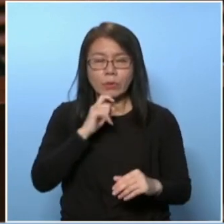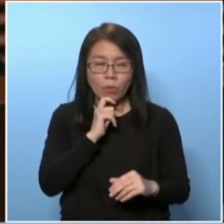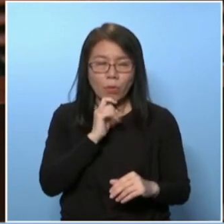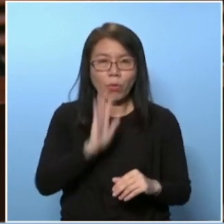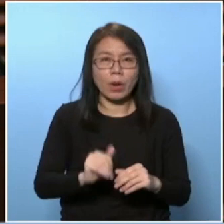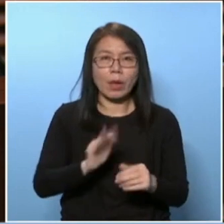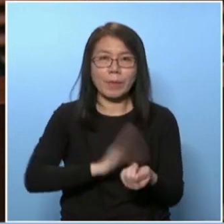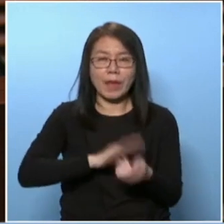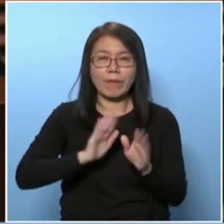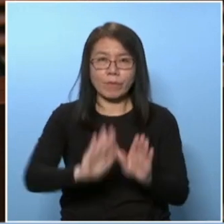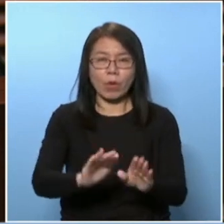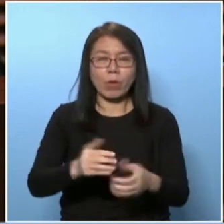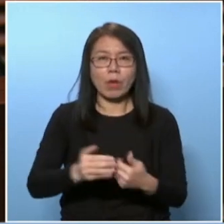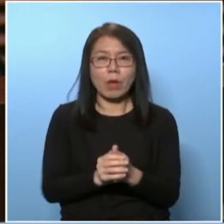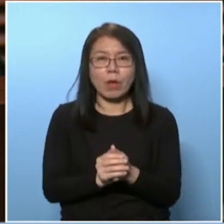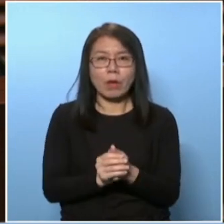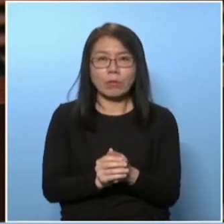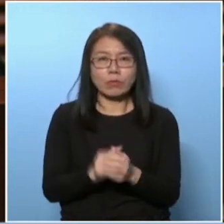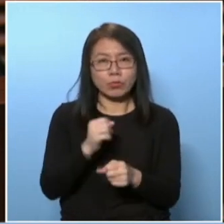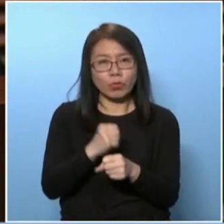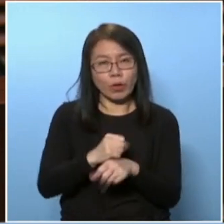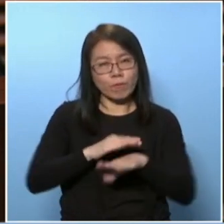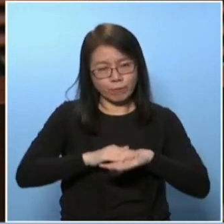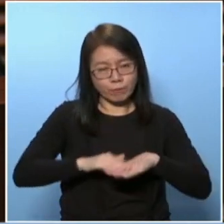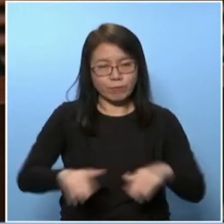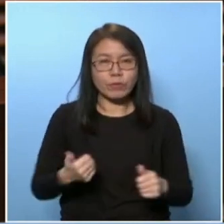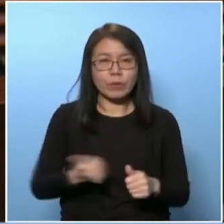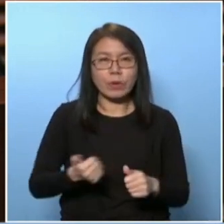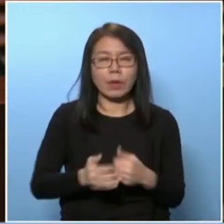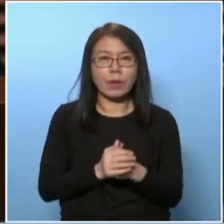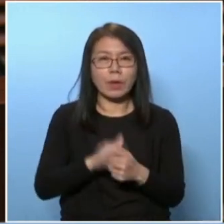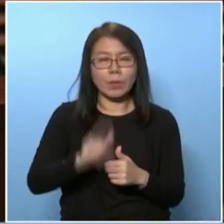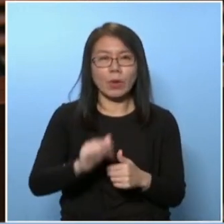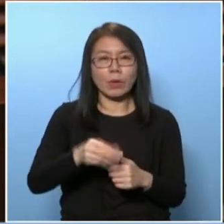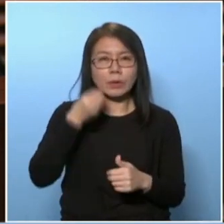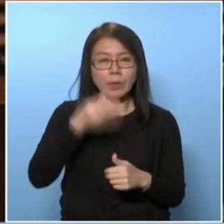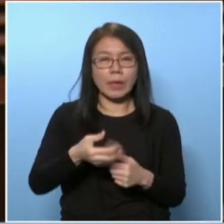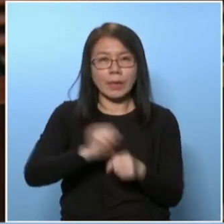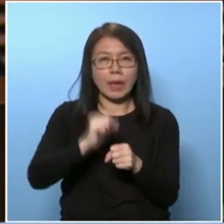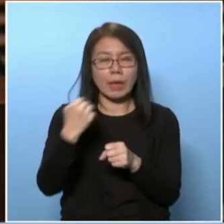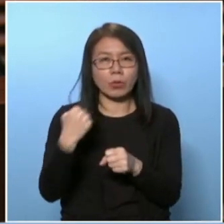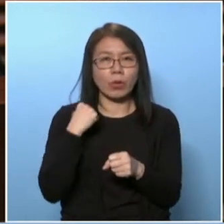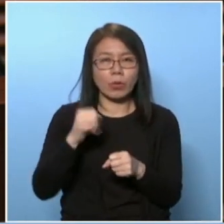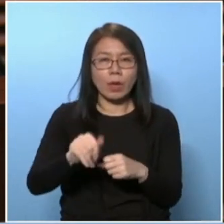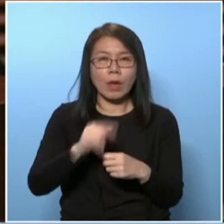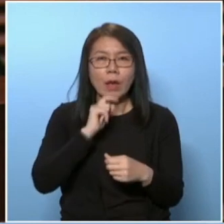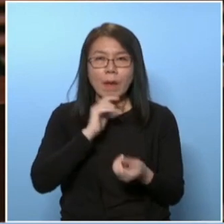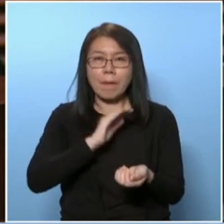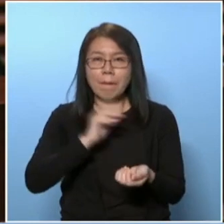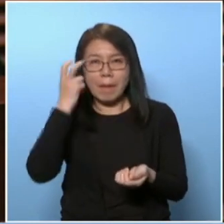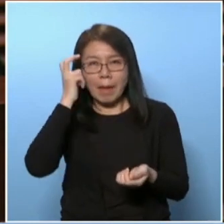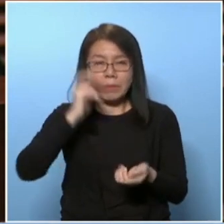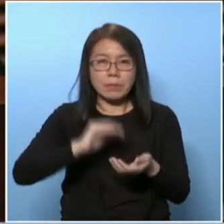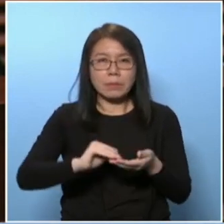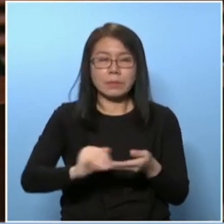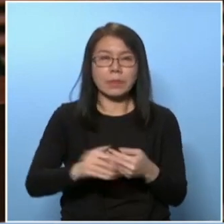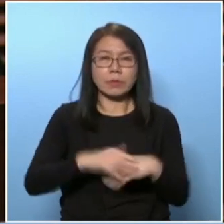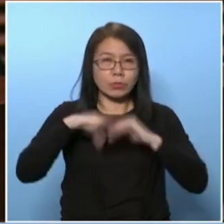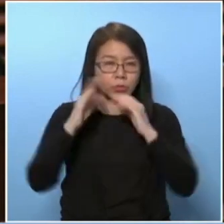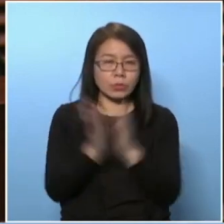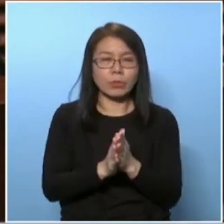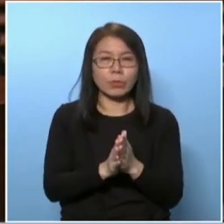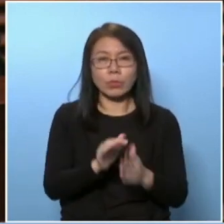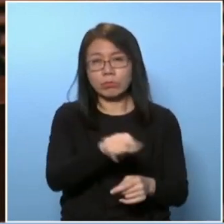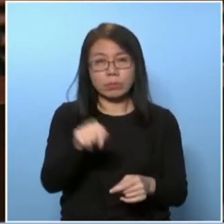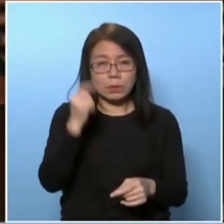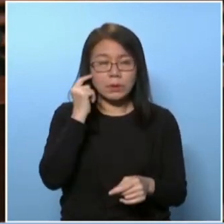到那個防疫功夫做得比較安穩一些的時候，會不會可以增強它那個個案的考慮呢？但整體上來講，大家